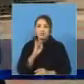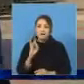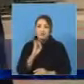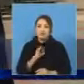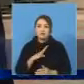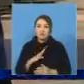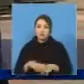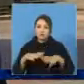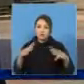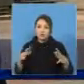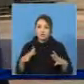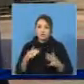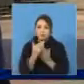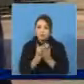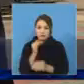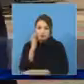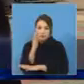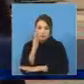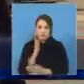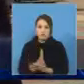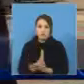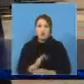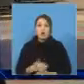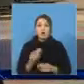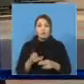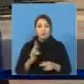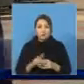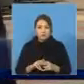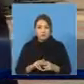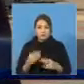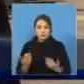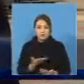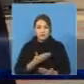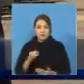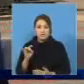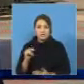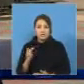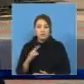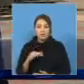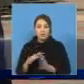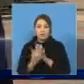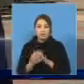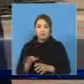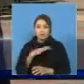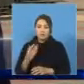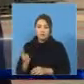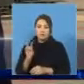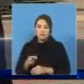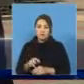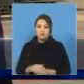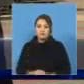ететін үлкен тақта орнатылады. Осы паркіміз, осы Ырғыз ауылына келген көптеген